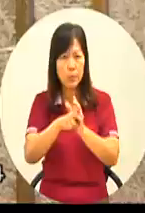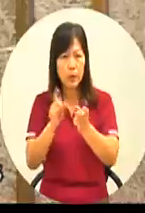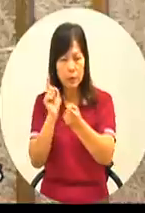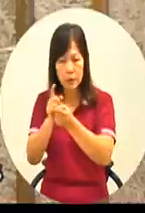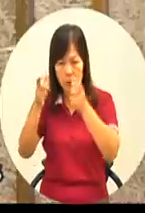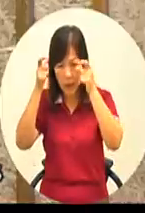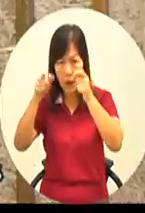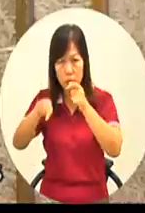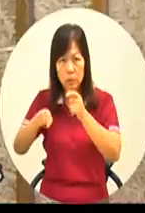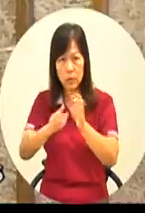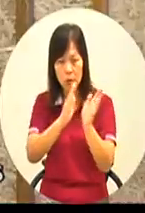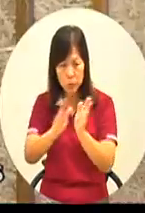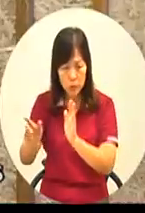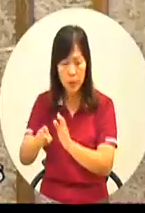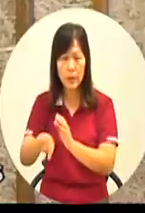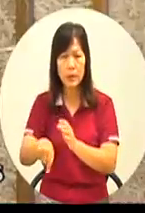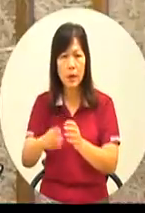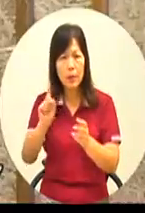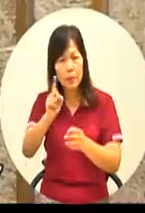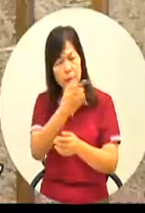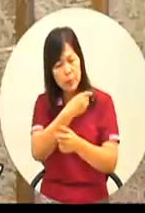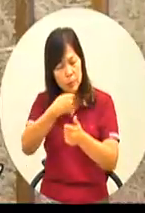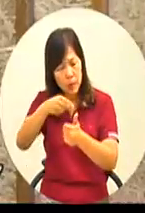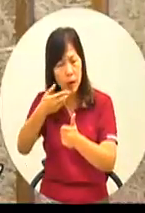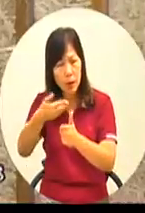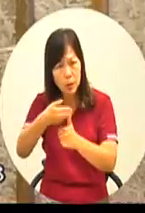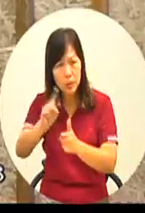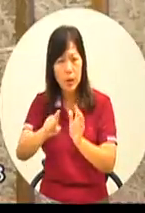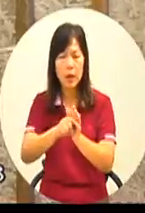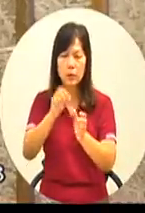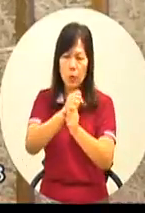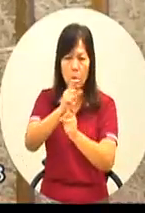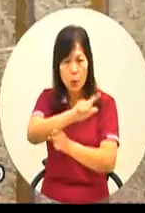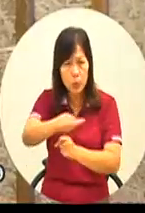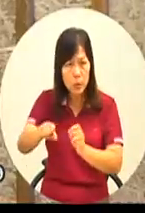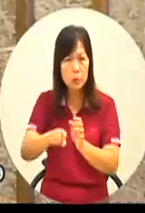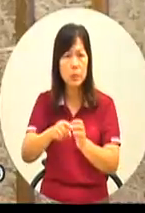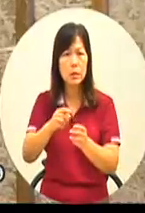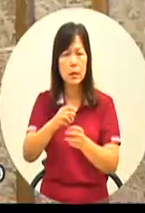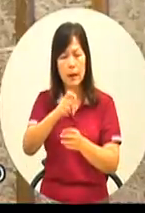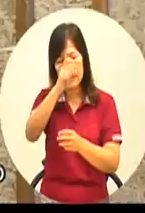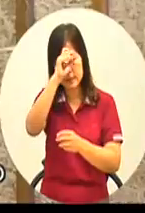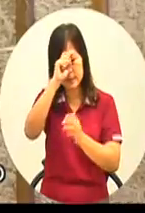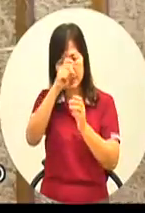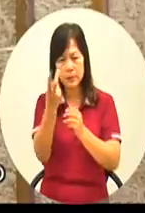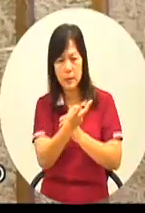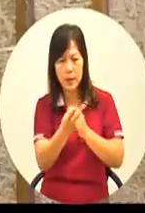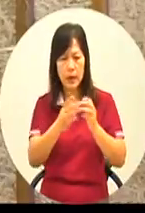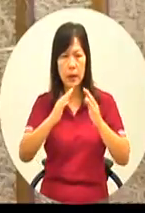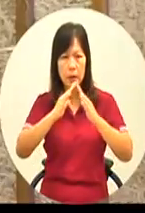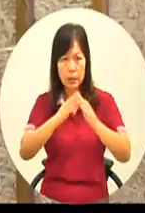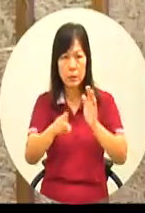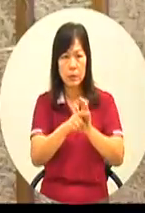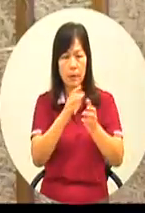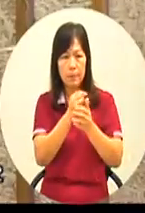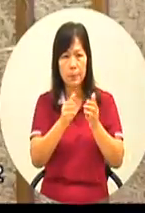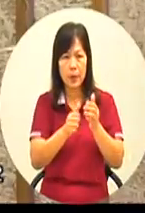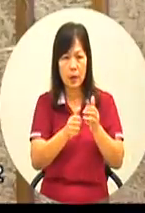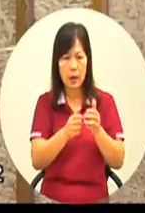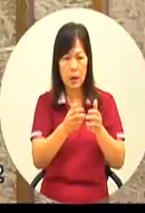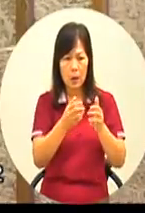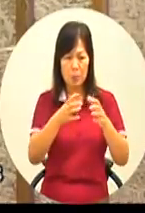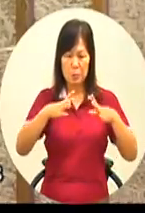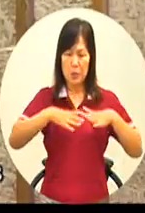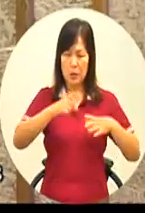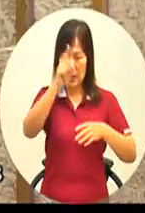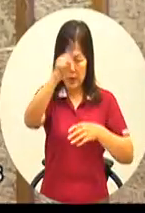高雄这边所准备好的新南向，不管是在教育方面或者是在产业方面，我们期待这两个姐妹是可以率领相当层级的